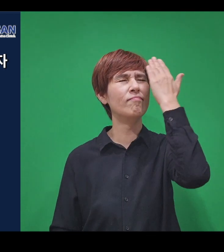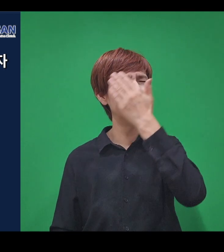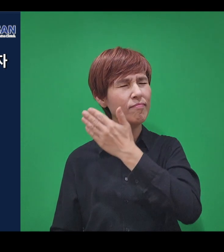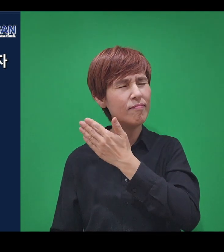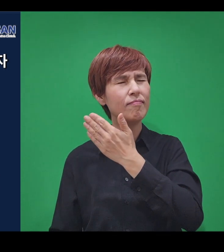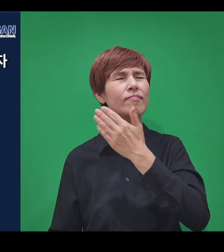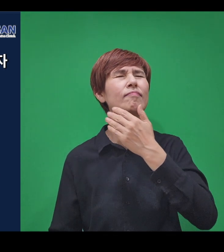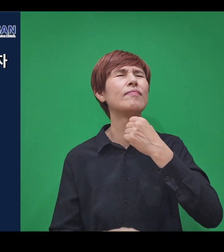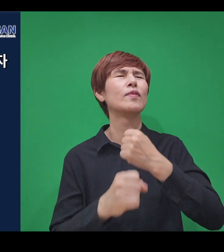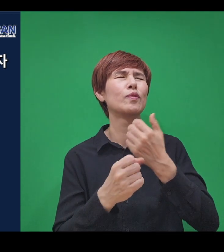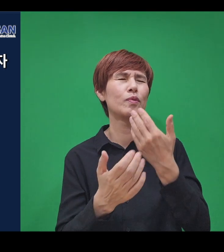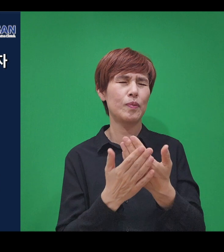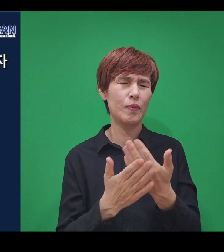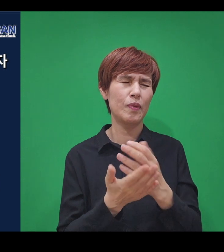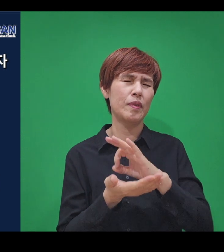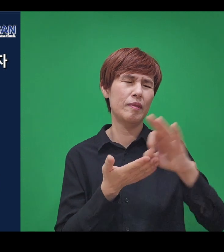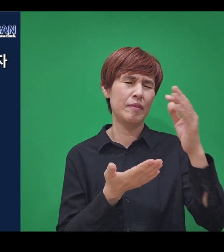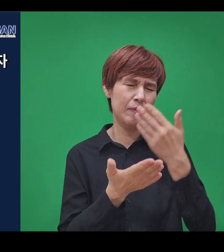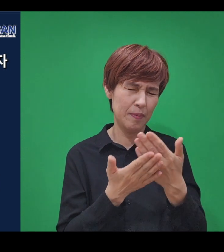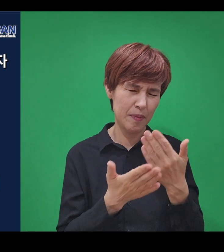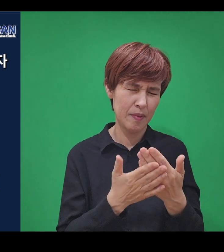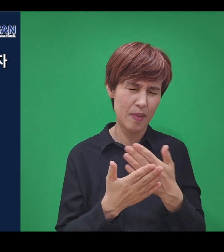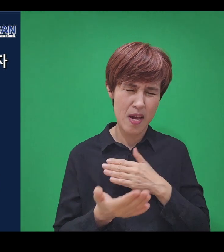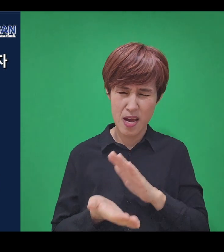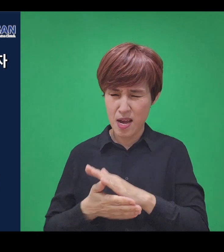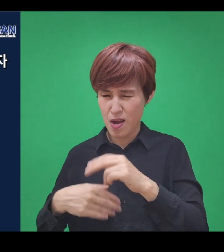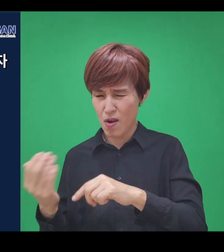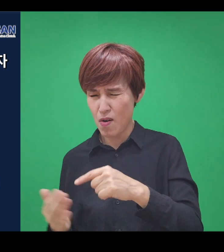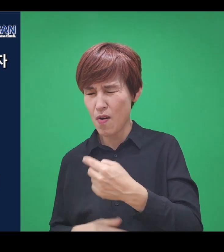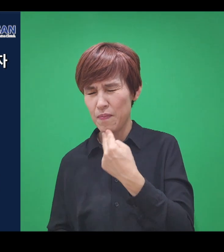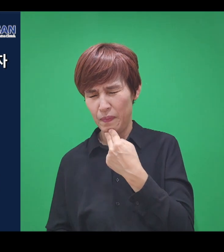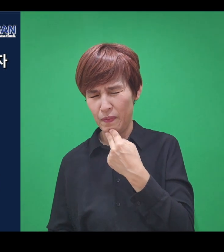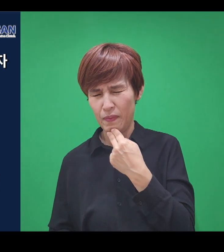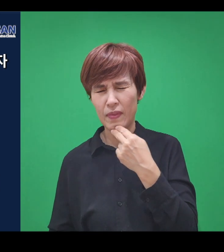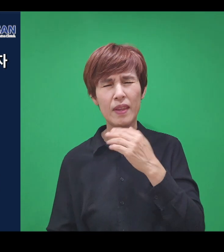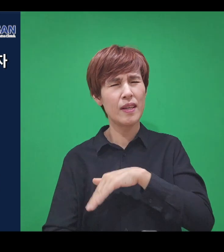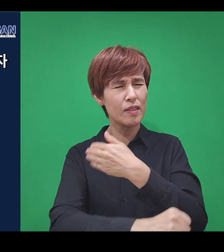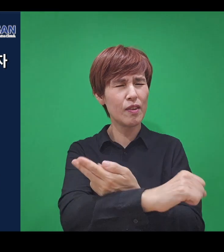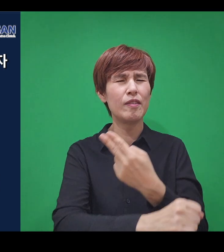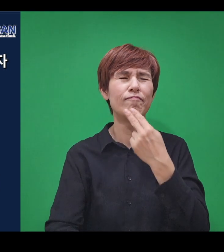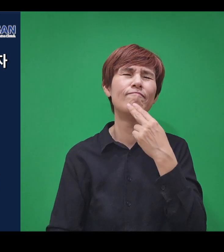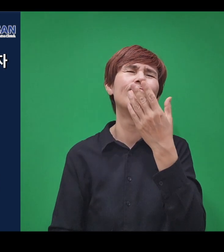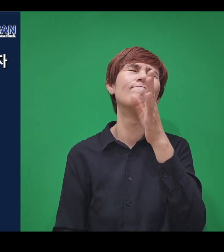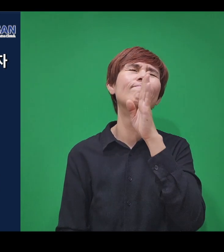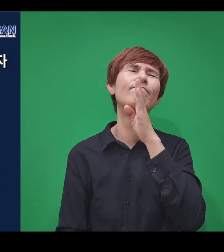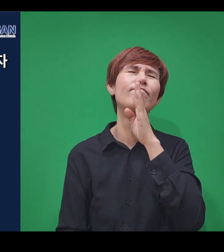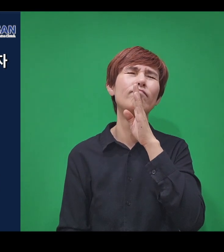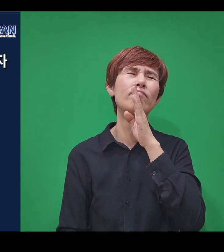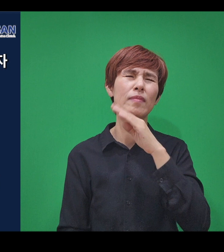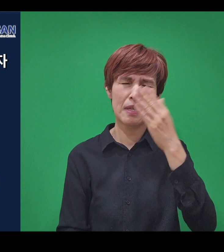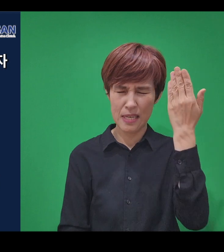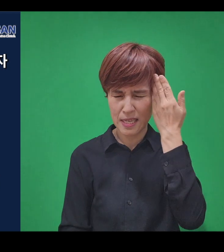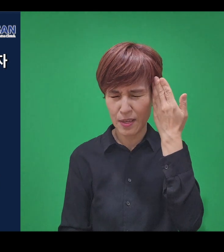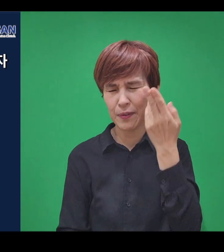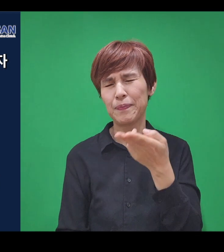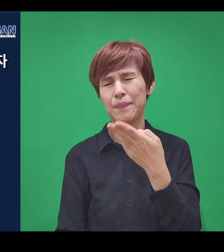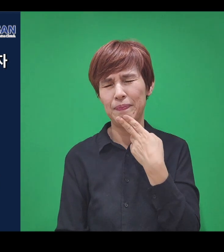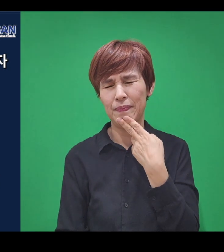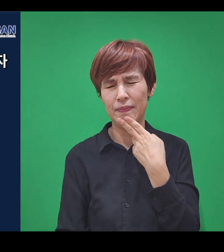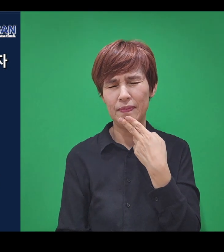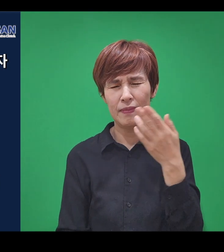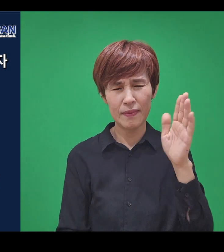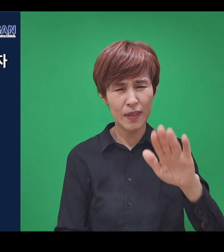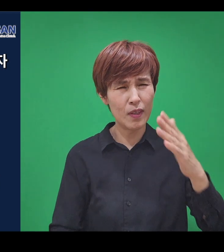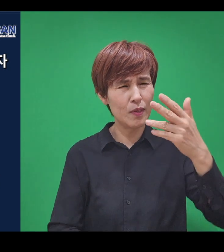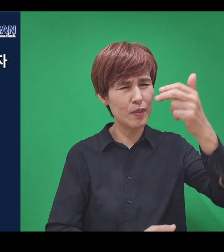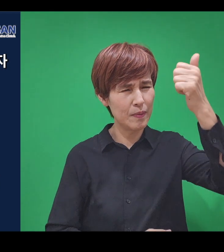사용해 주옵소서. 내게 큰 열정이 없더라도, 내게 온전한 능력이 없더라도, 내게 법 지식이 없더라도 주님,